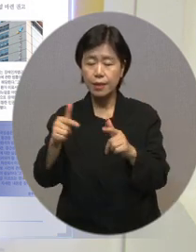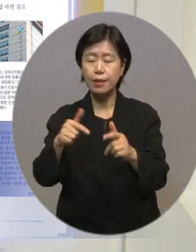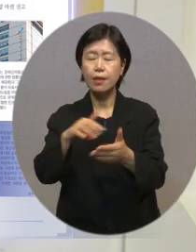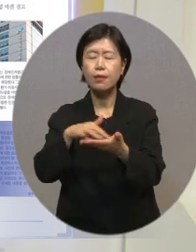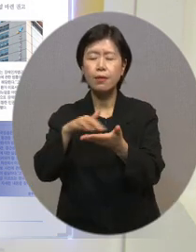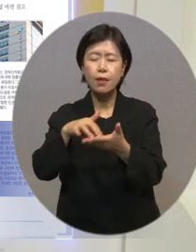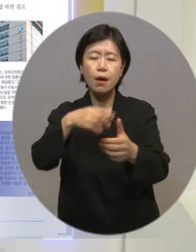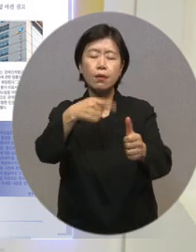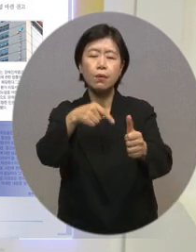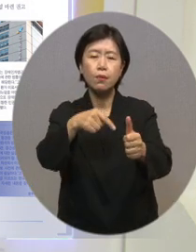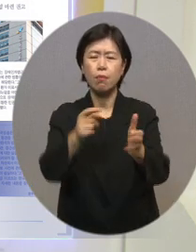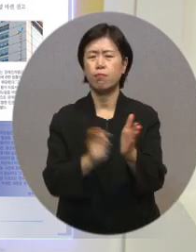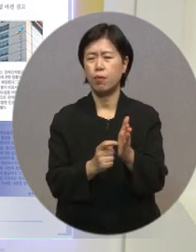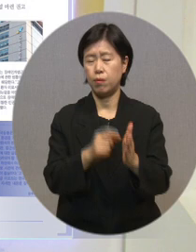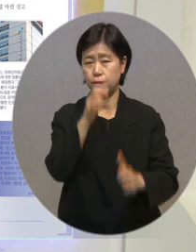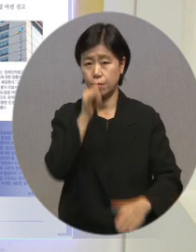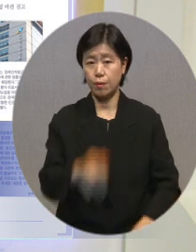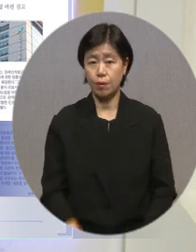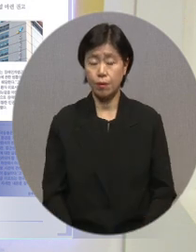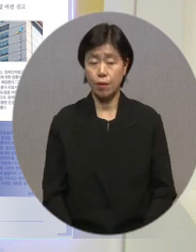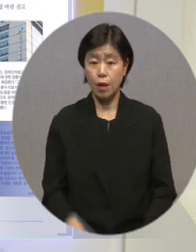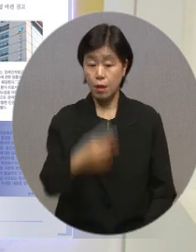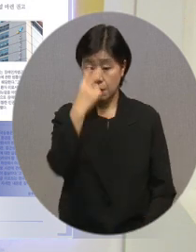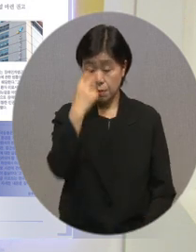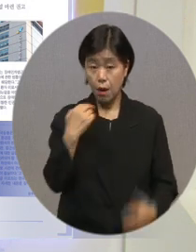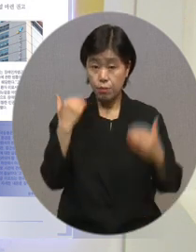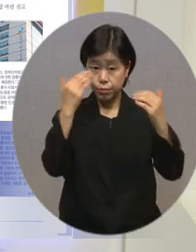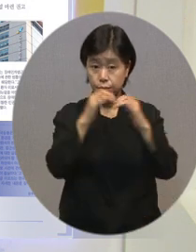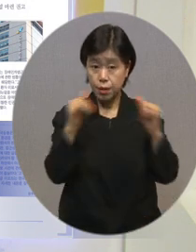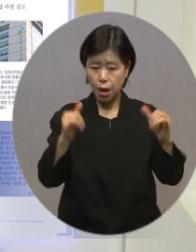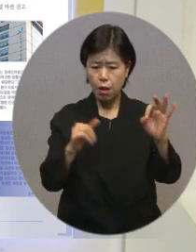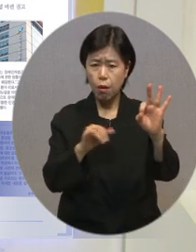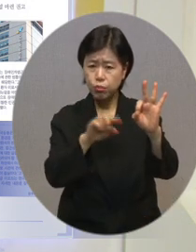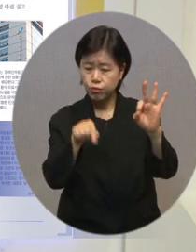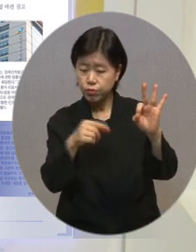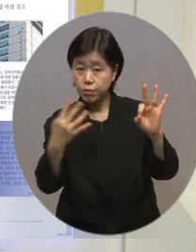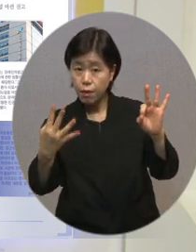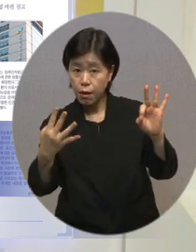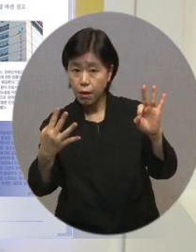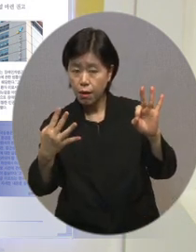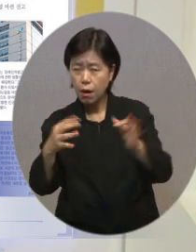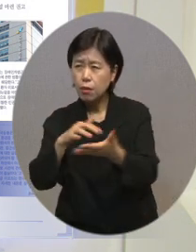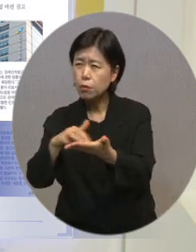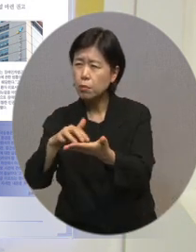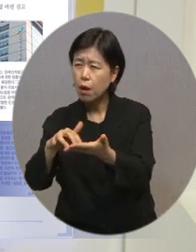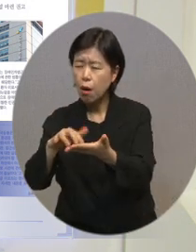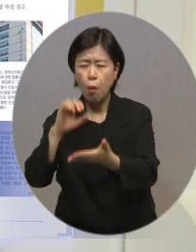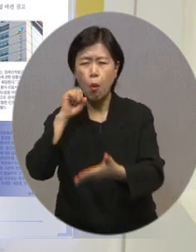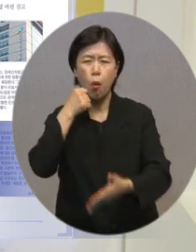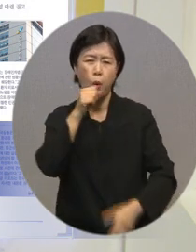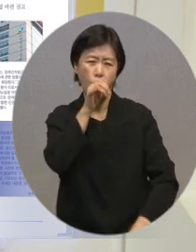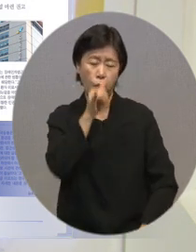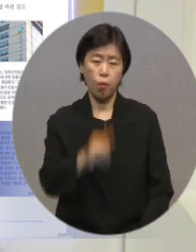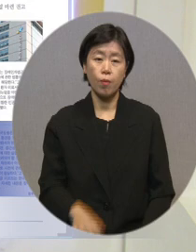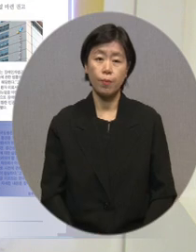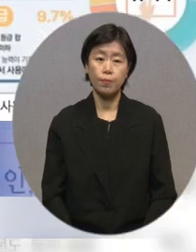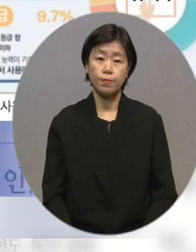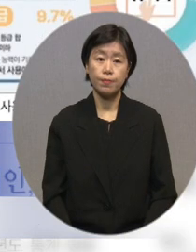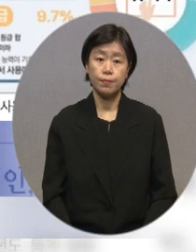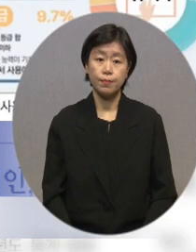시급합니다 성인 10명 중 네명이 점자 문서 사용을 어려워하고 있다는 기사가 오늘